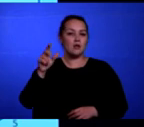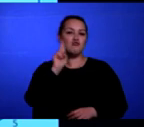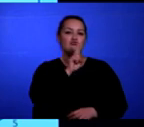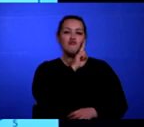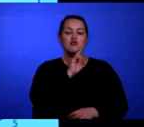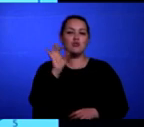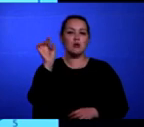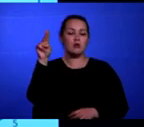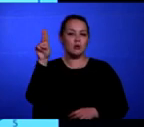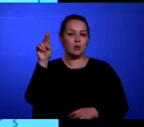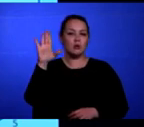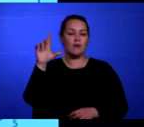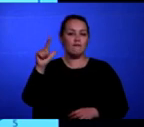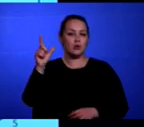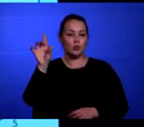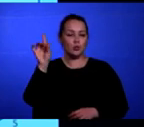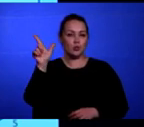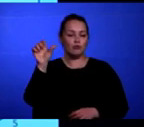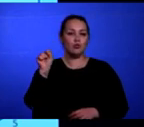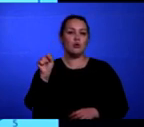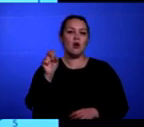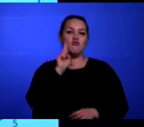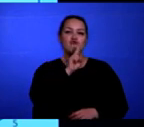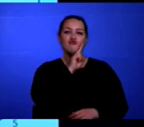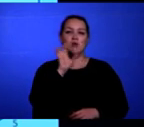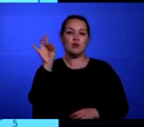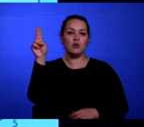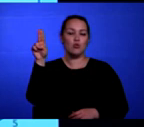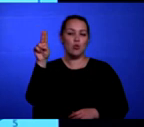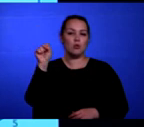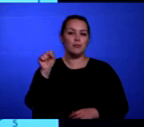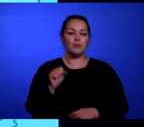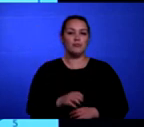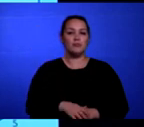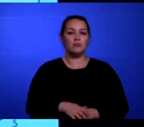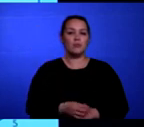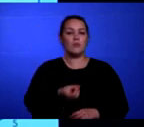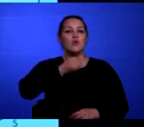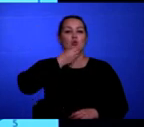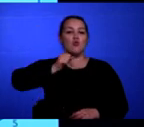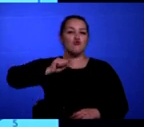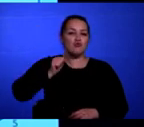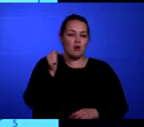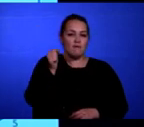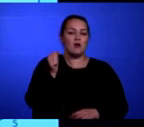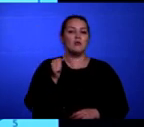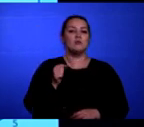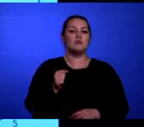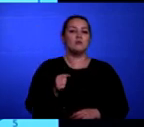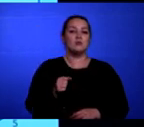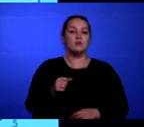вьюга она моя женского рода хороший товарищ друг